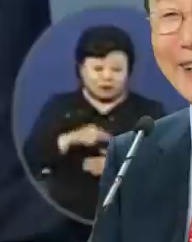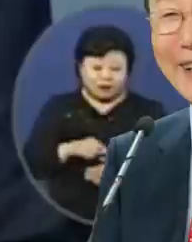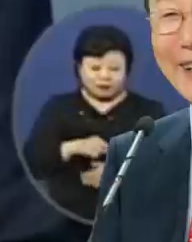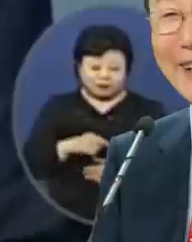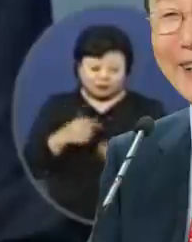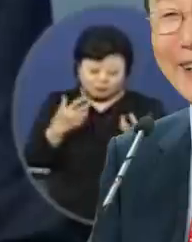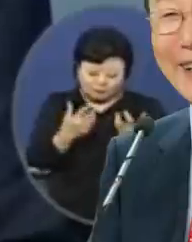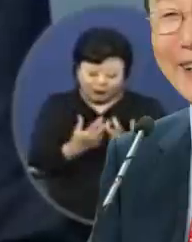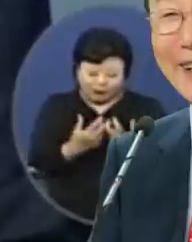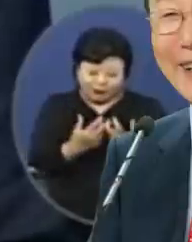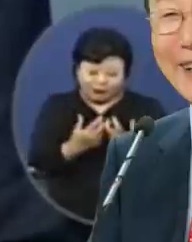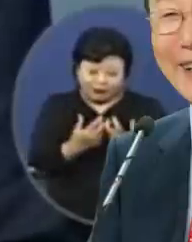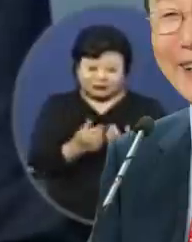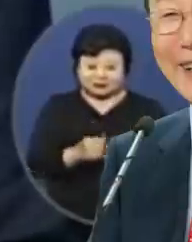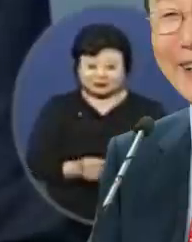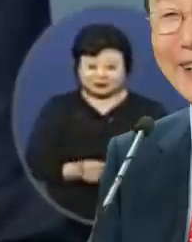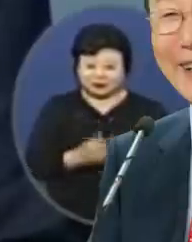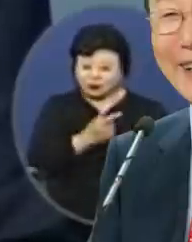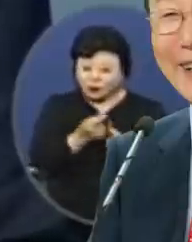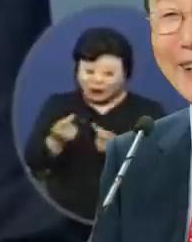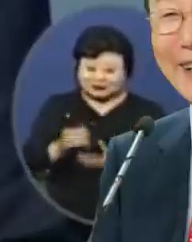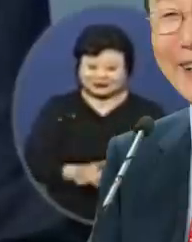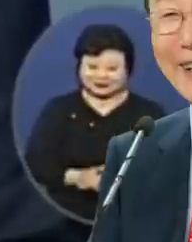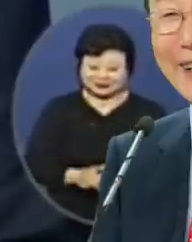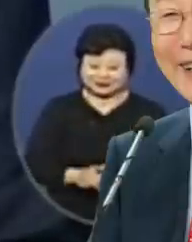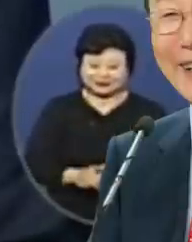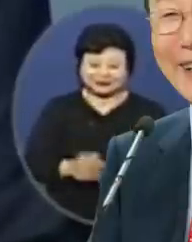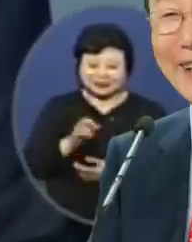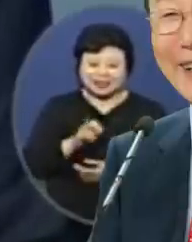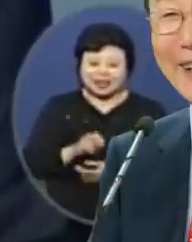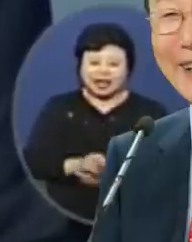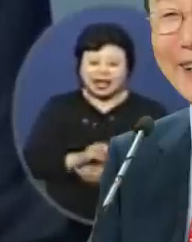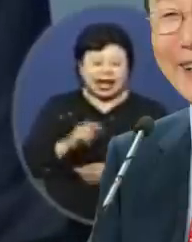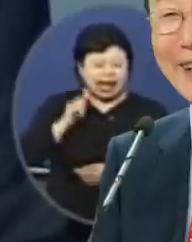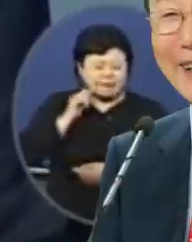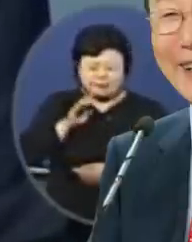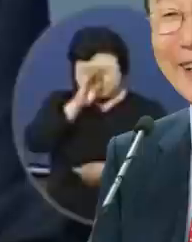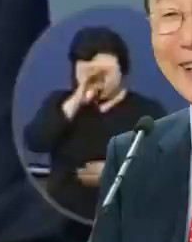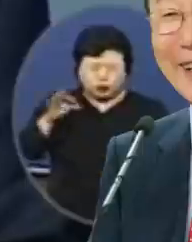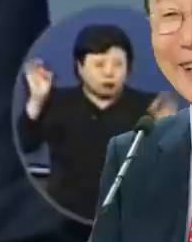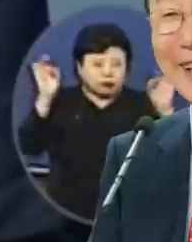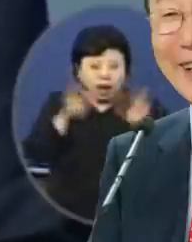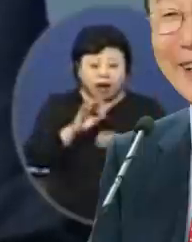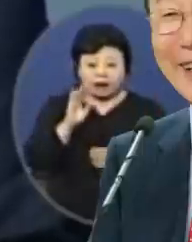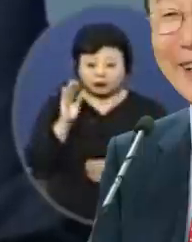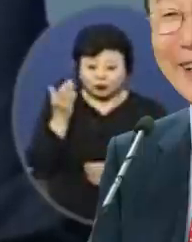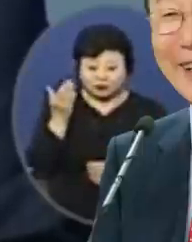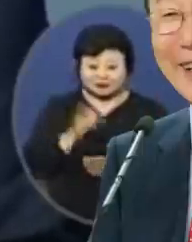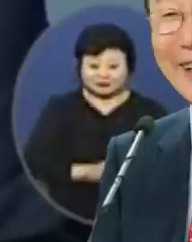들어찼습니다. 그런데 그와 동시에 그의 암도 사라져버리고 마는 것입니다.